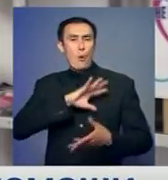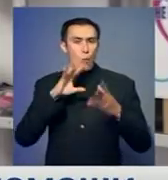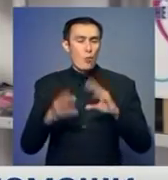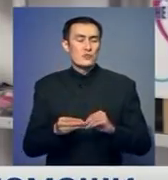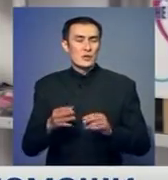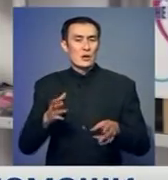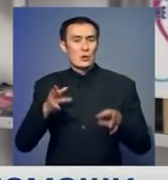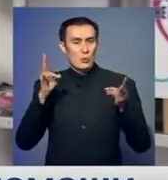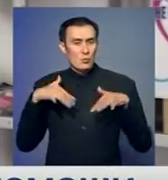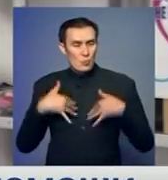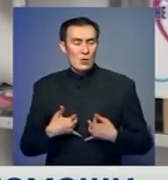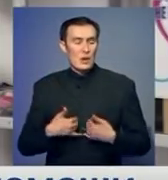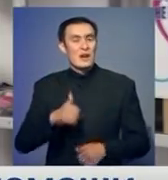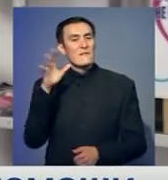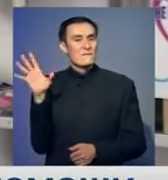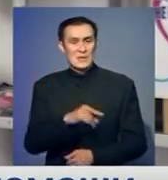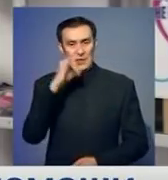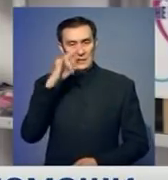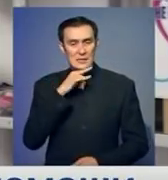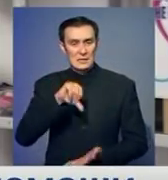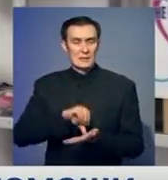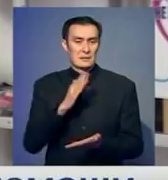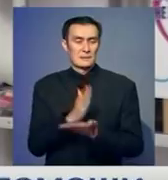Это горе, это задевает весь Казахстан.